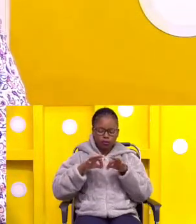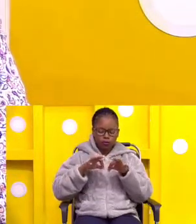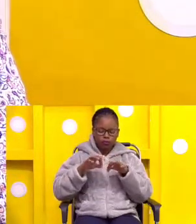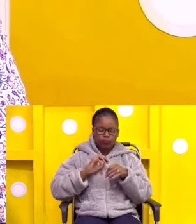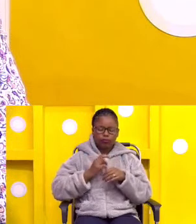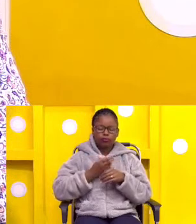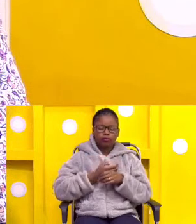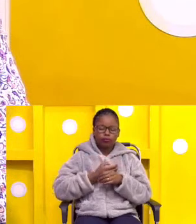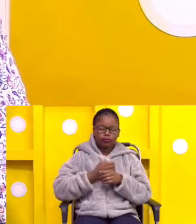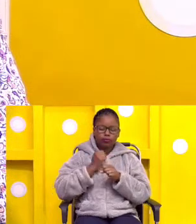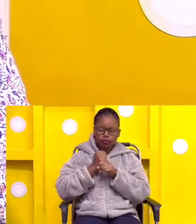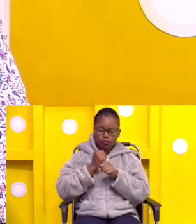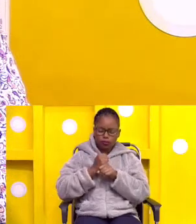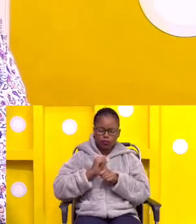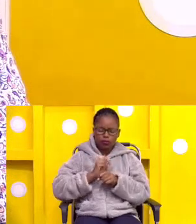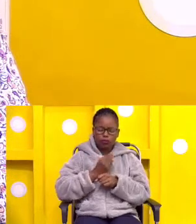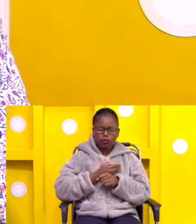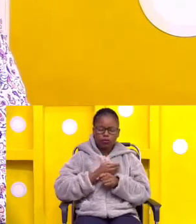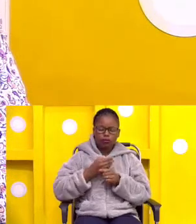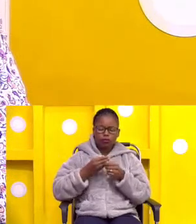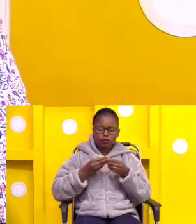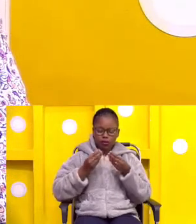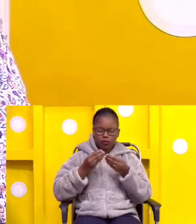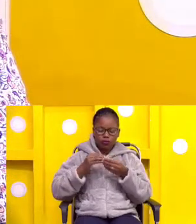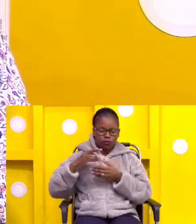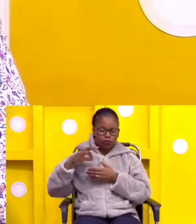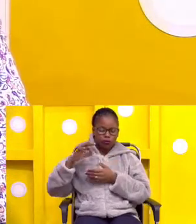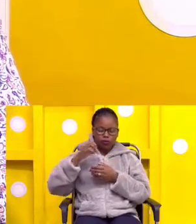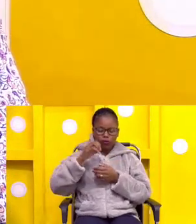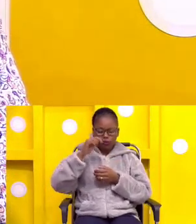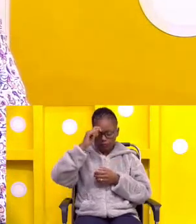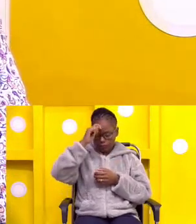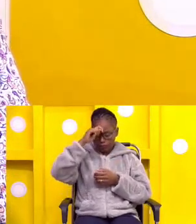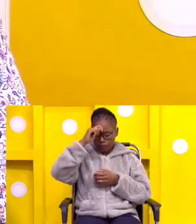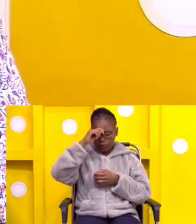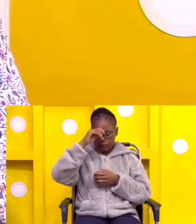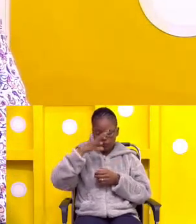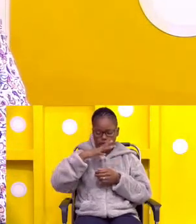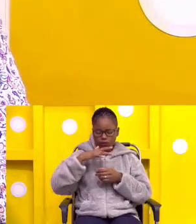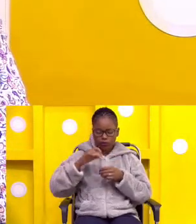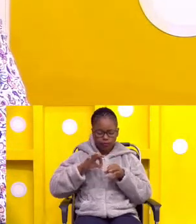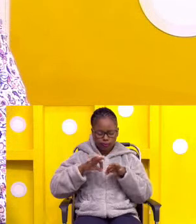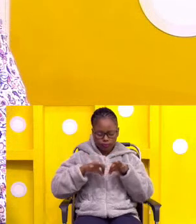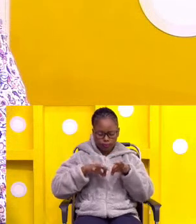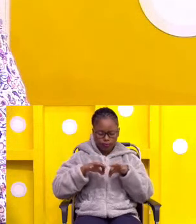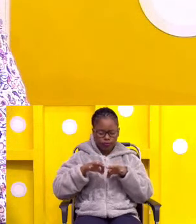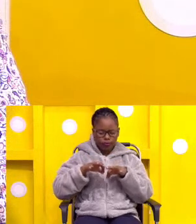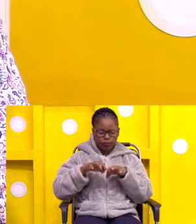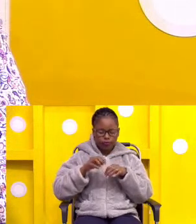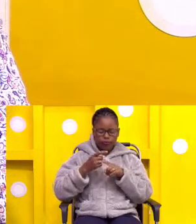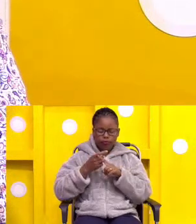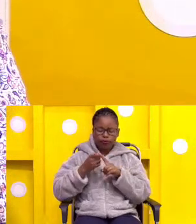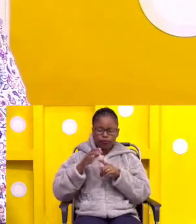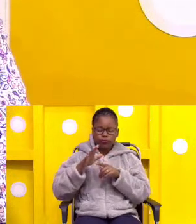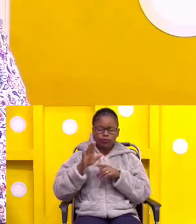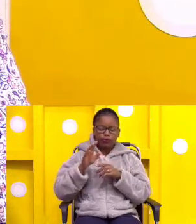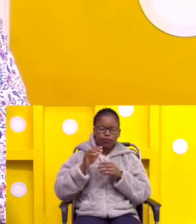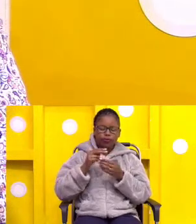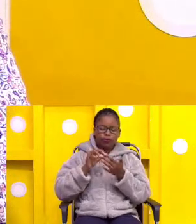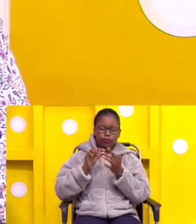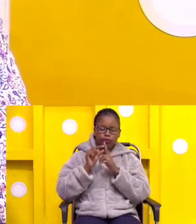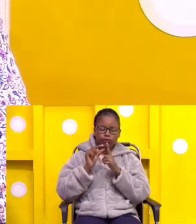waku tũkĩũruta tũheage roho wa ũgĩ na ũmenyo na ũtaũku. Ũgĩ ũrĩa wa ma kuma kiugo-inĩ gĩaku gĩtheru